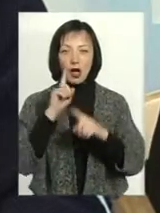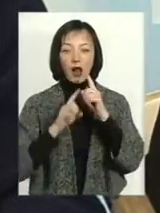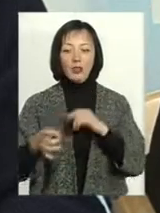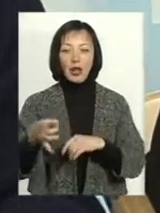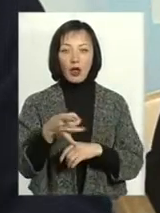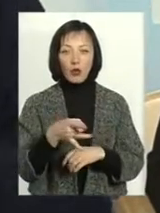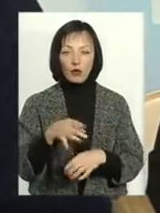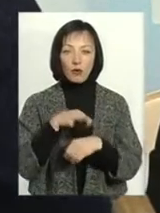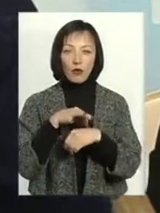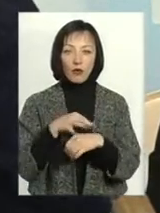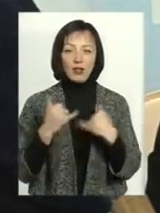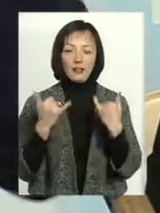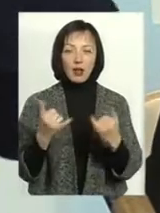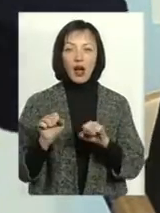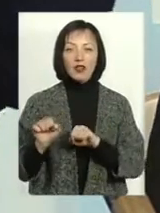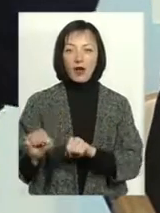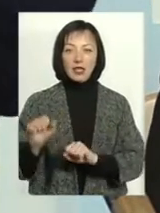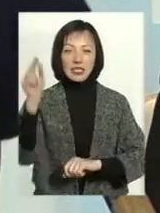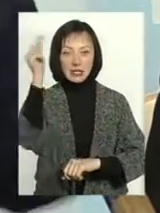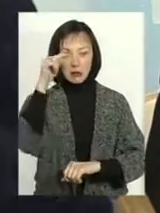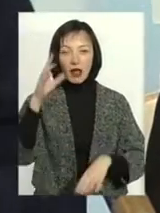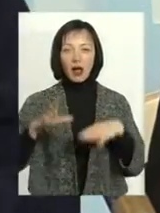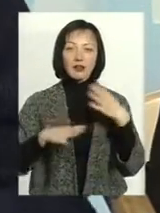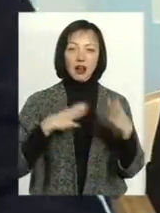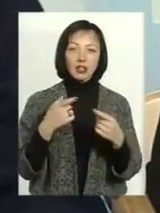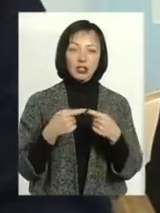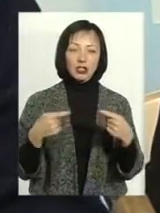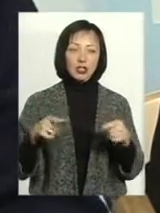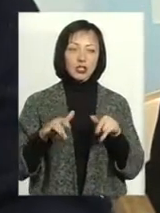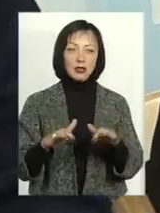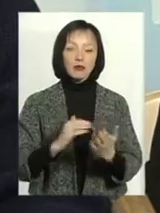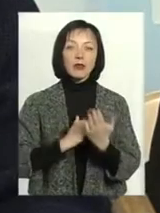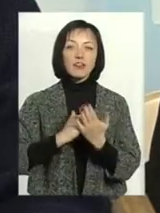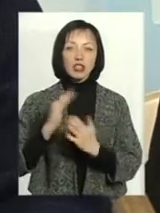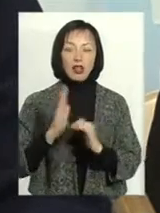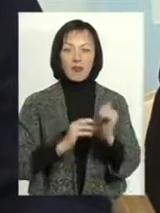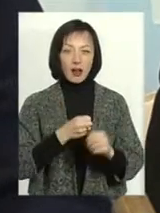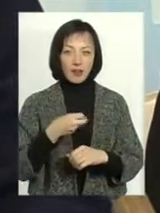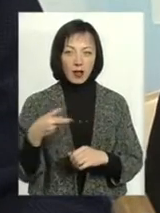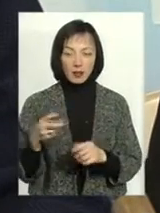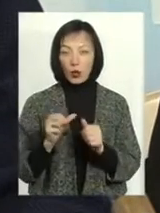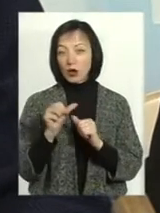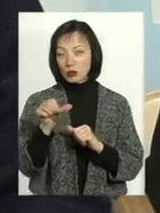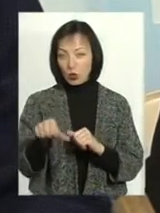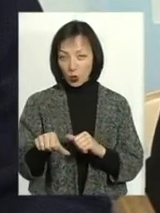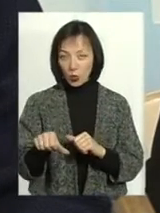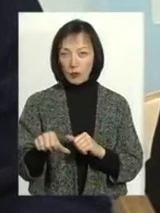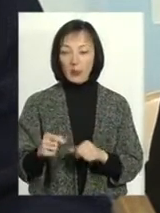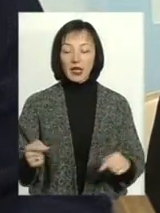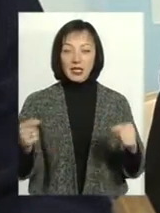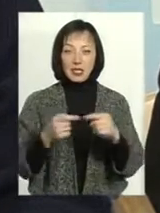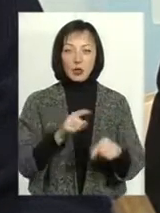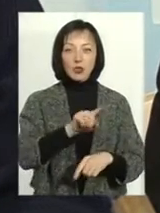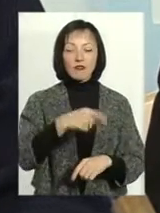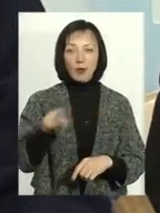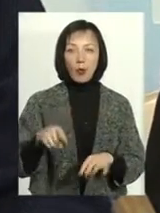регіонів, проводить для адвокатів семінари, тренінги, інші заходи з підвищення кваліфікації. Окрім того, згідно з вимогами